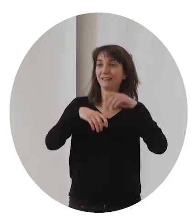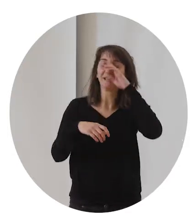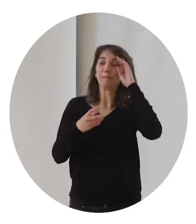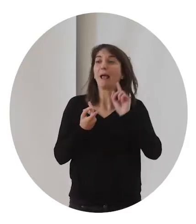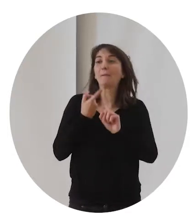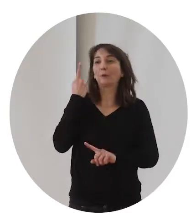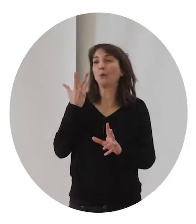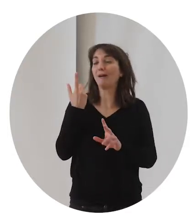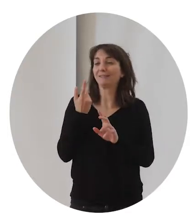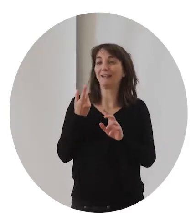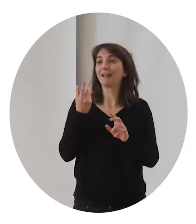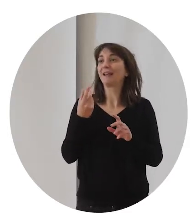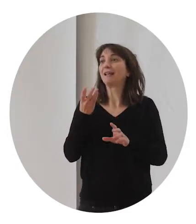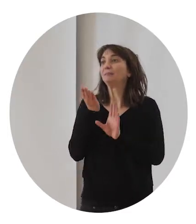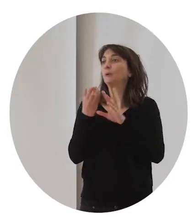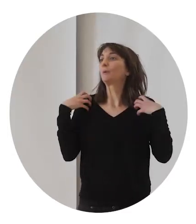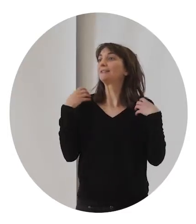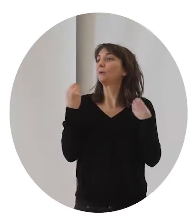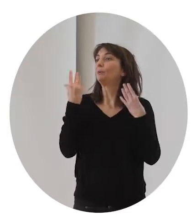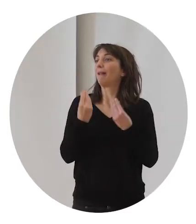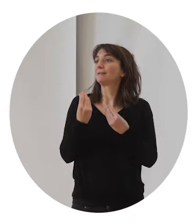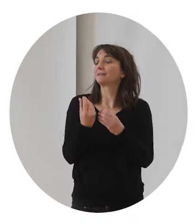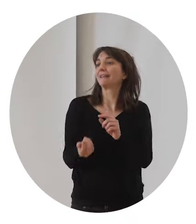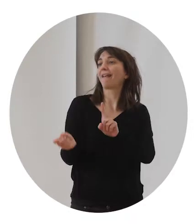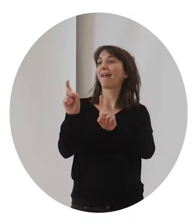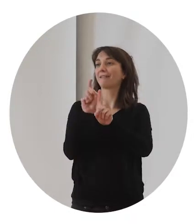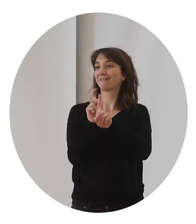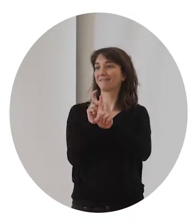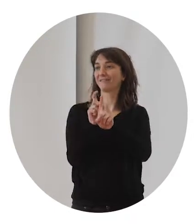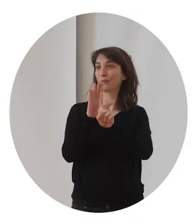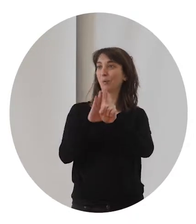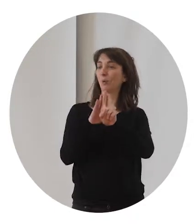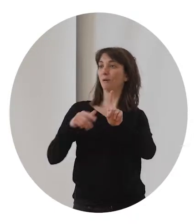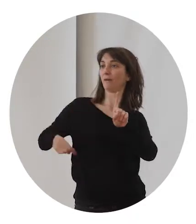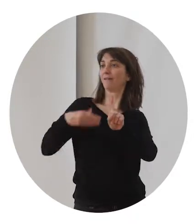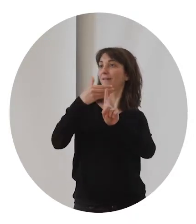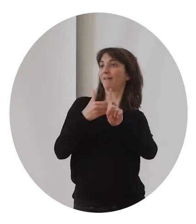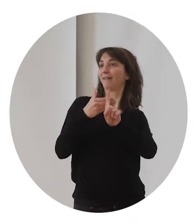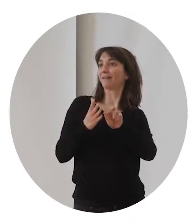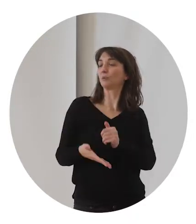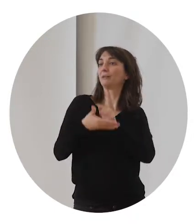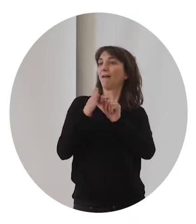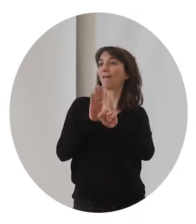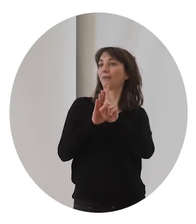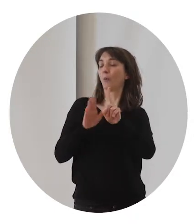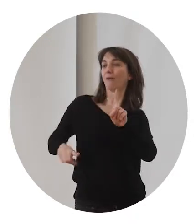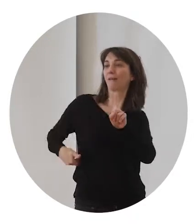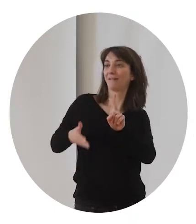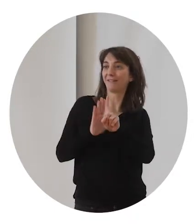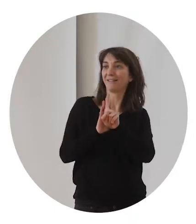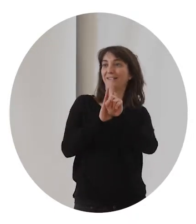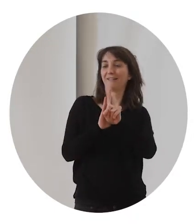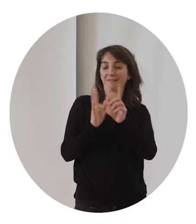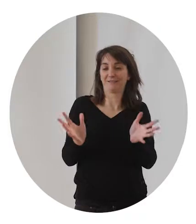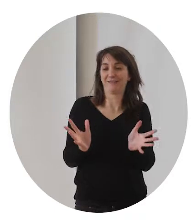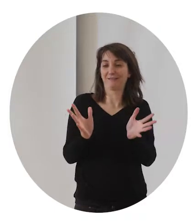présence de la psychomotricienne derrière l'enfant qui vient tenir le dos de l'enfant, le soutenir, puisque une fois que le dos